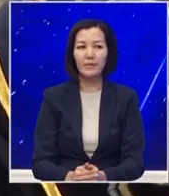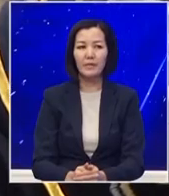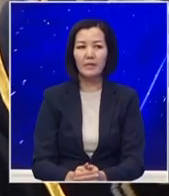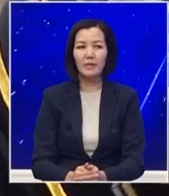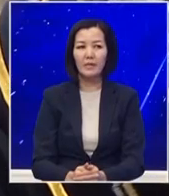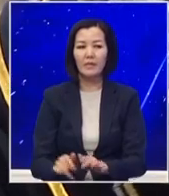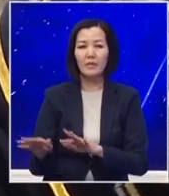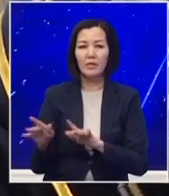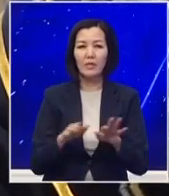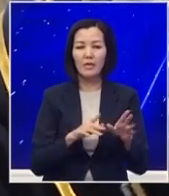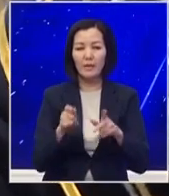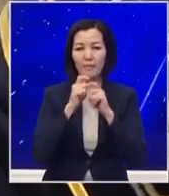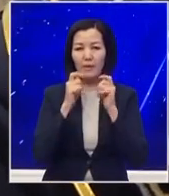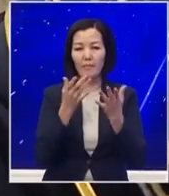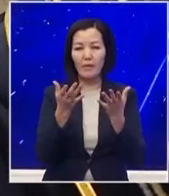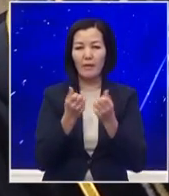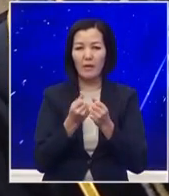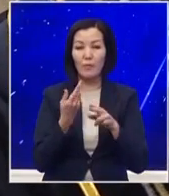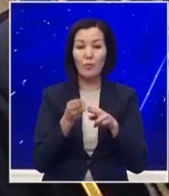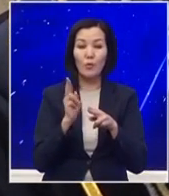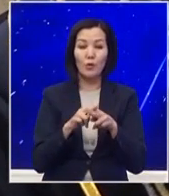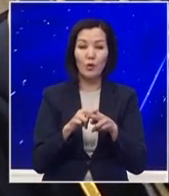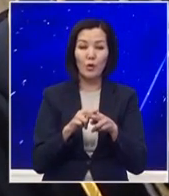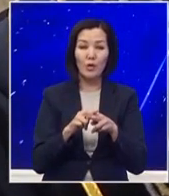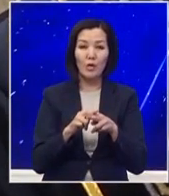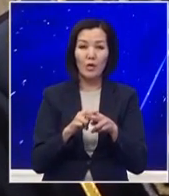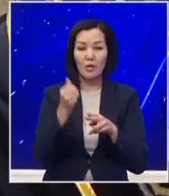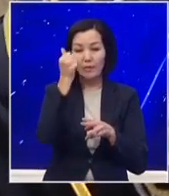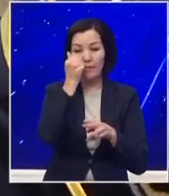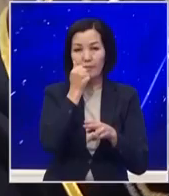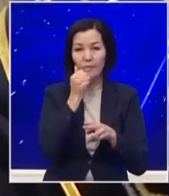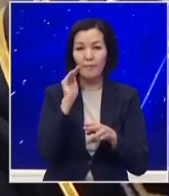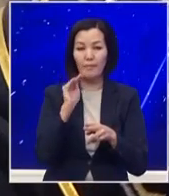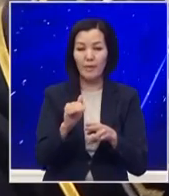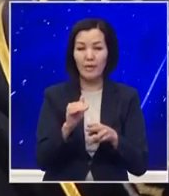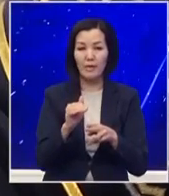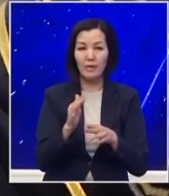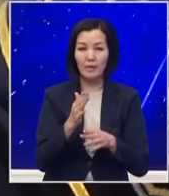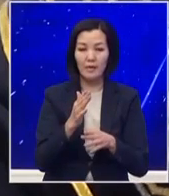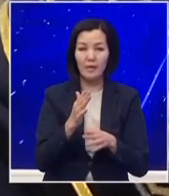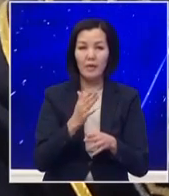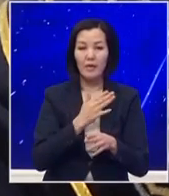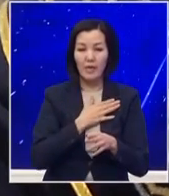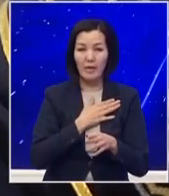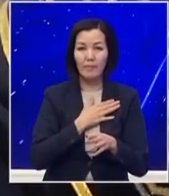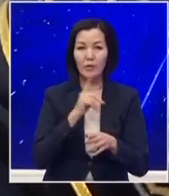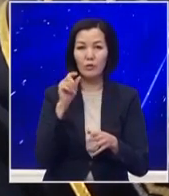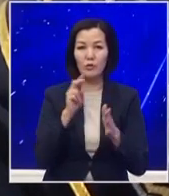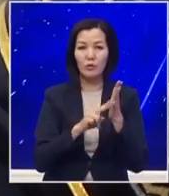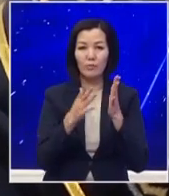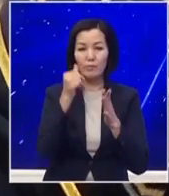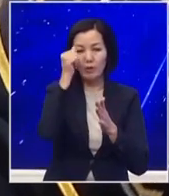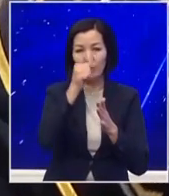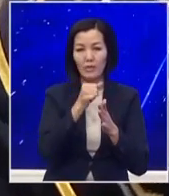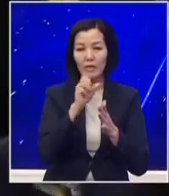Сыйлап, марапат беріп, құрметтеп неткенде мыңда бір рахмет. Абай атамыздың 175